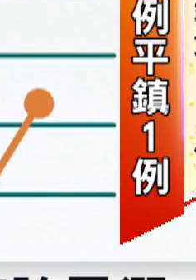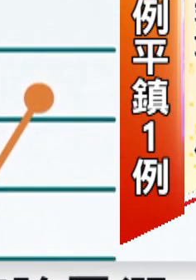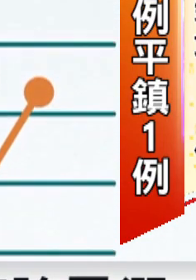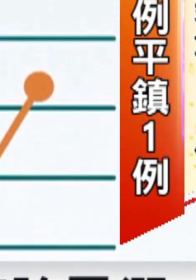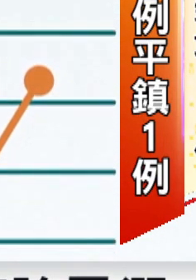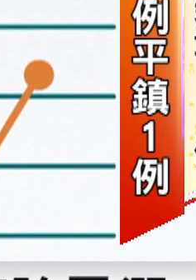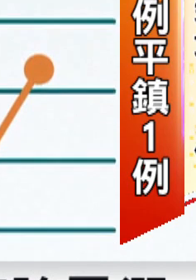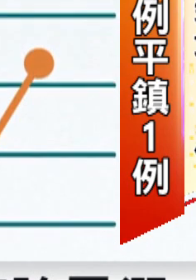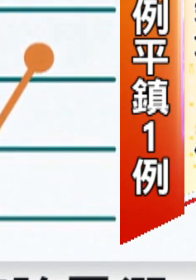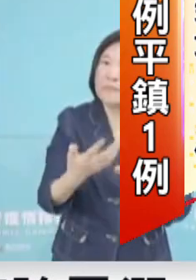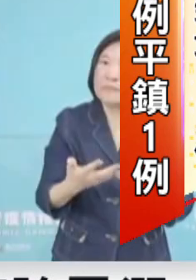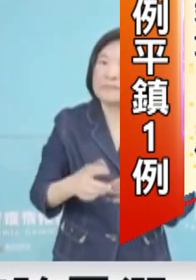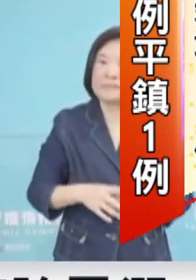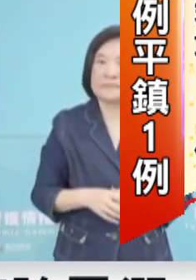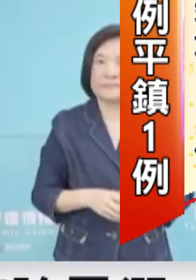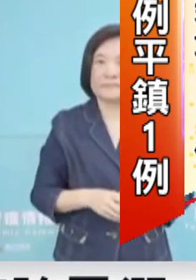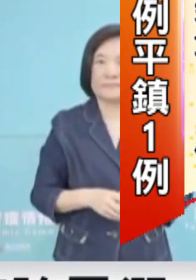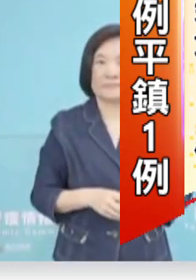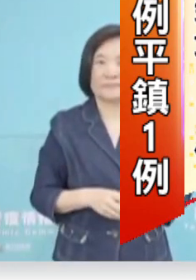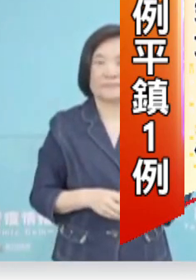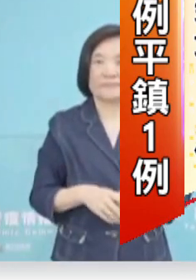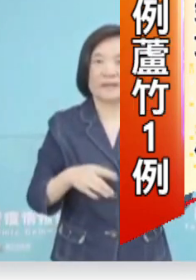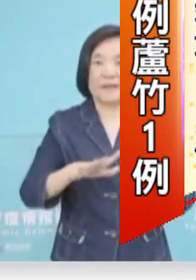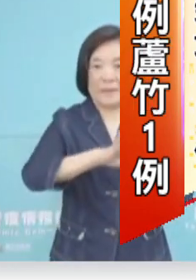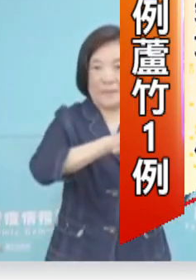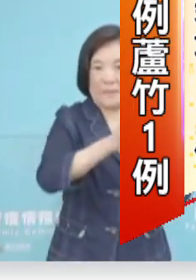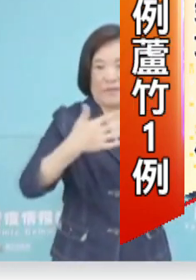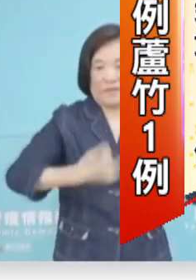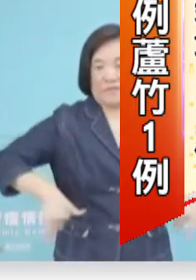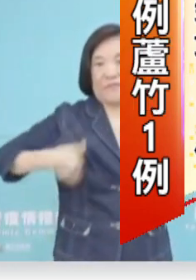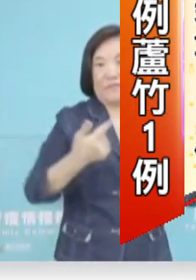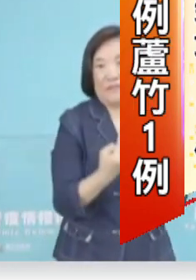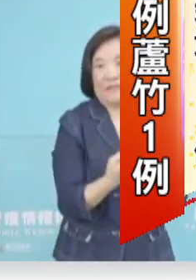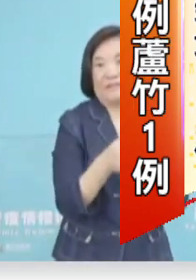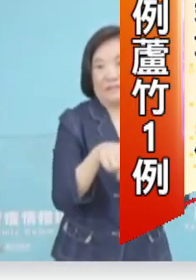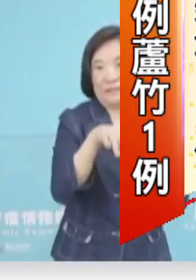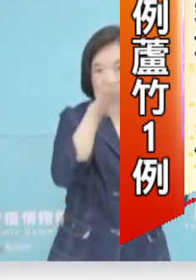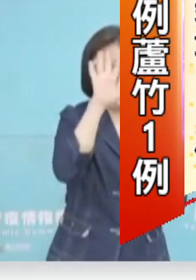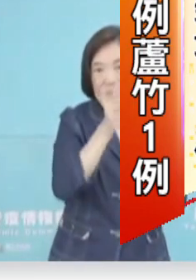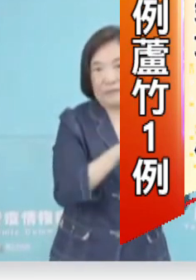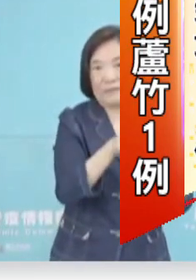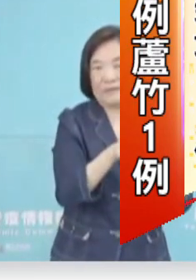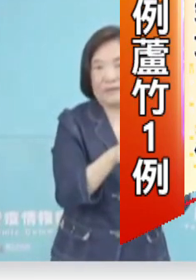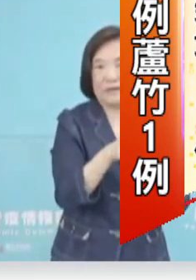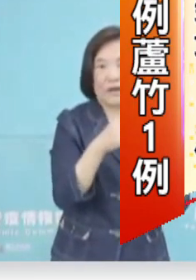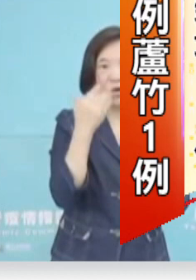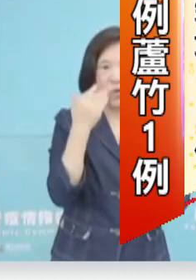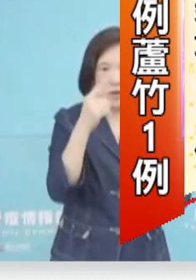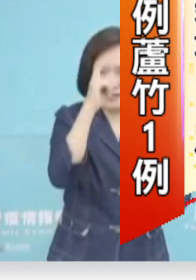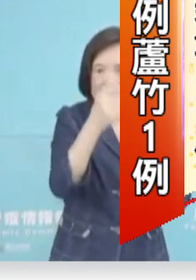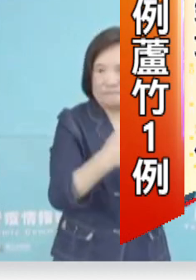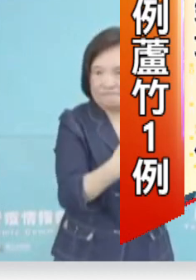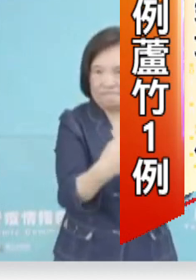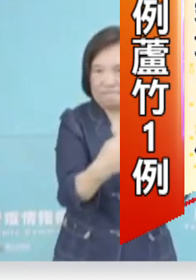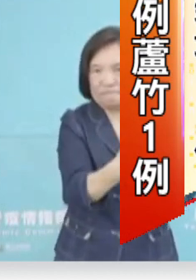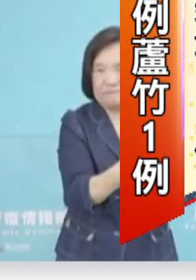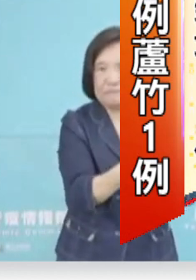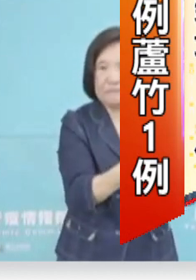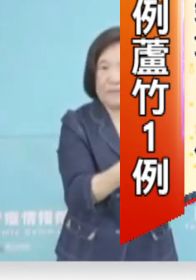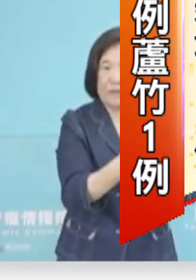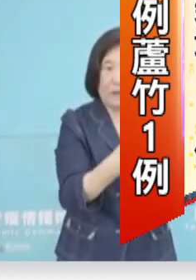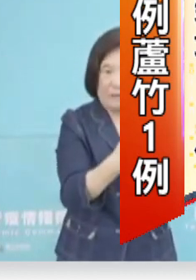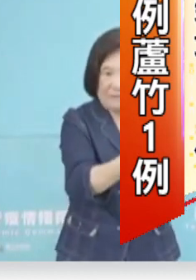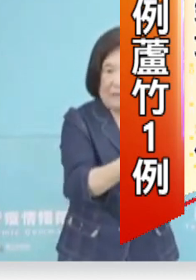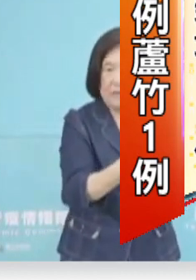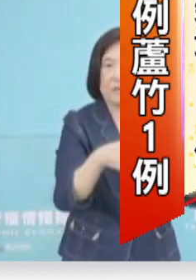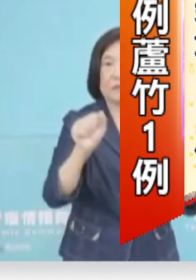是这个原因。 这个新冠肺炎在防堵上面为什么比 SARS 困难？